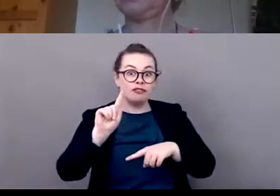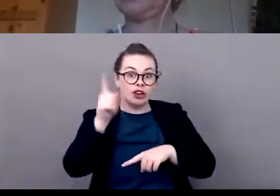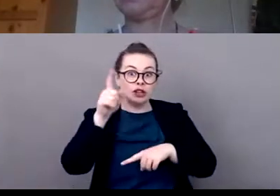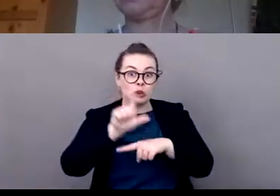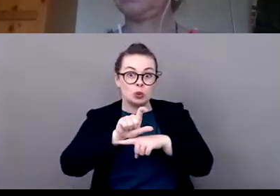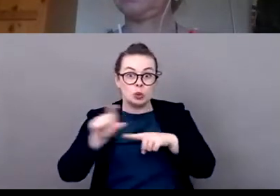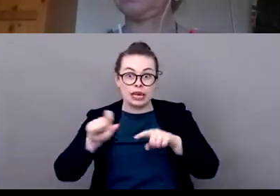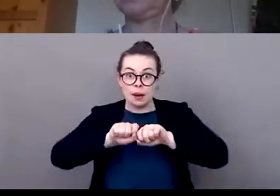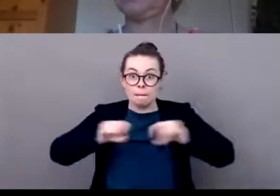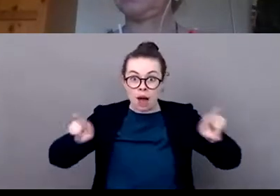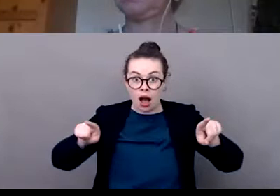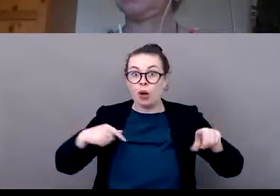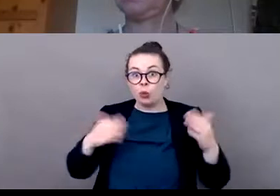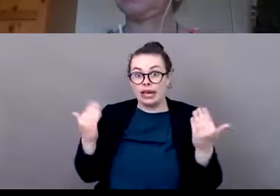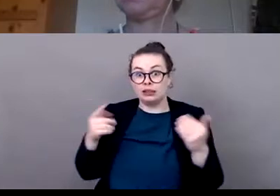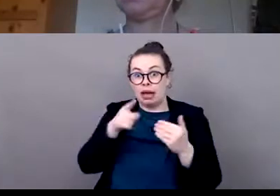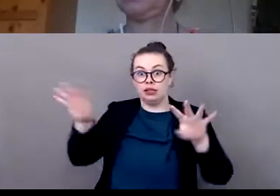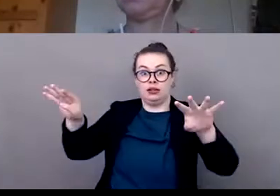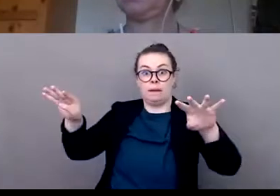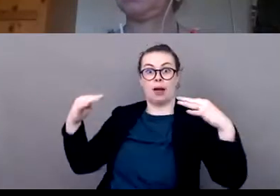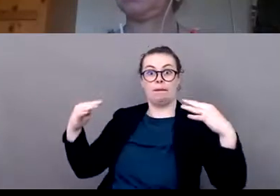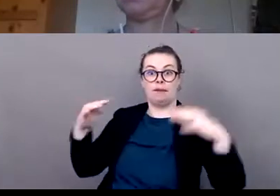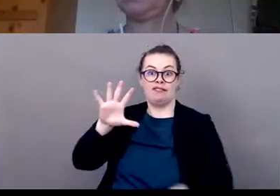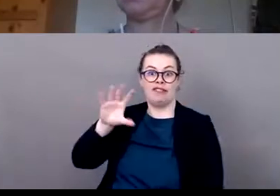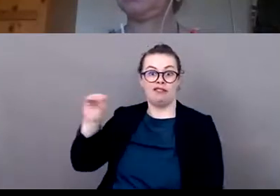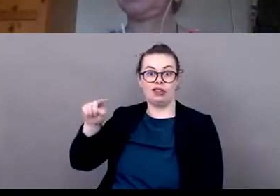en quelques semaines. Cette vidéo sera visionnée